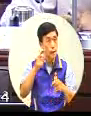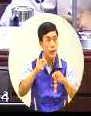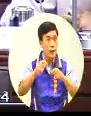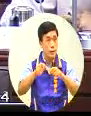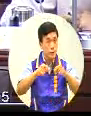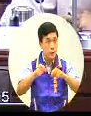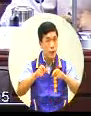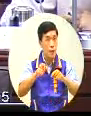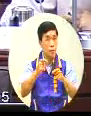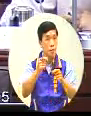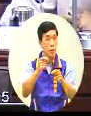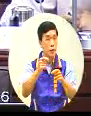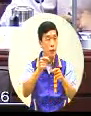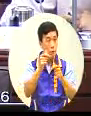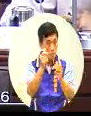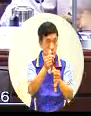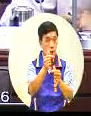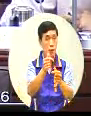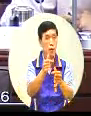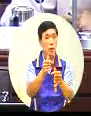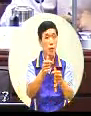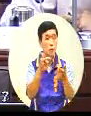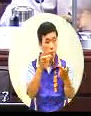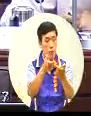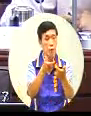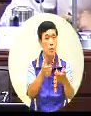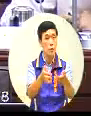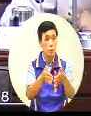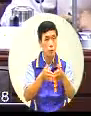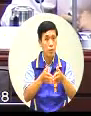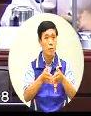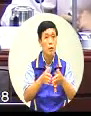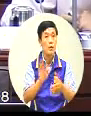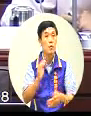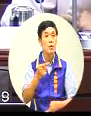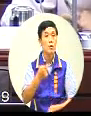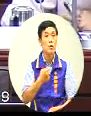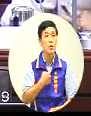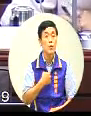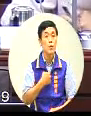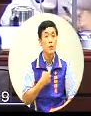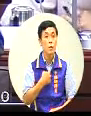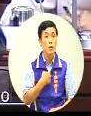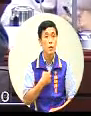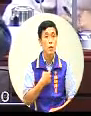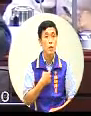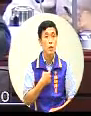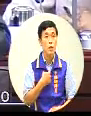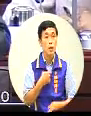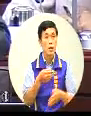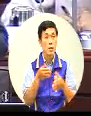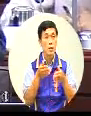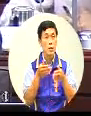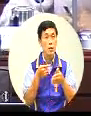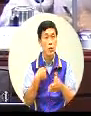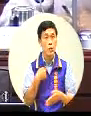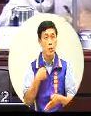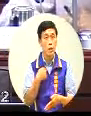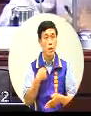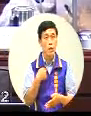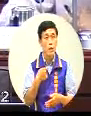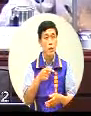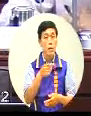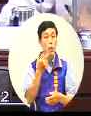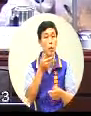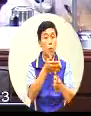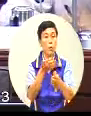妥适的处理。我不敢说，但是今天我要跟要跟上工什么人可以保